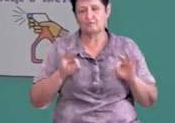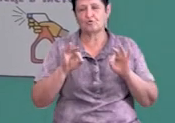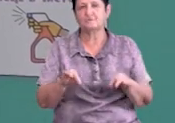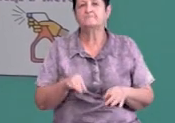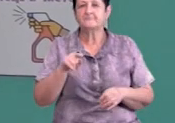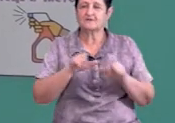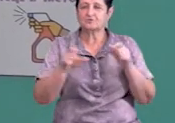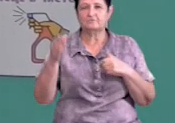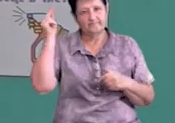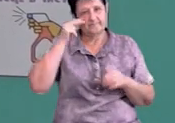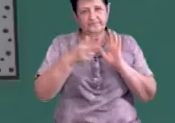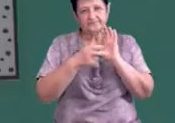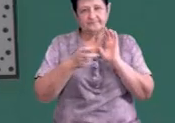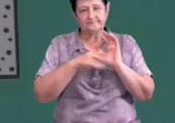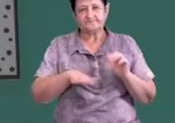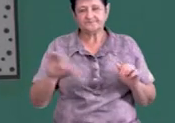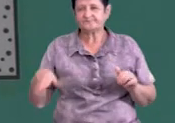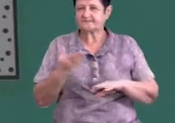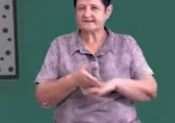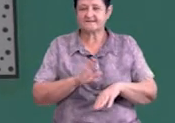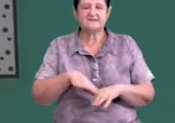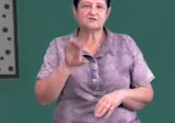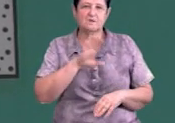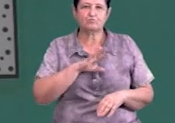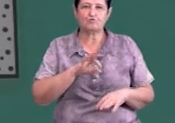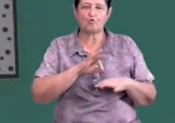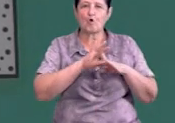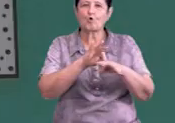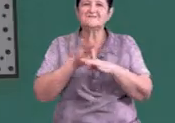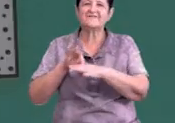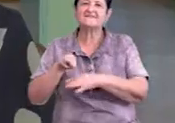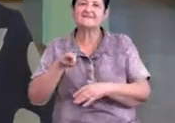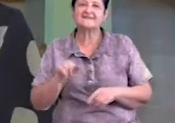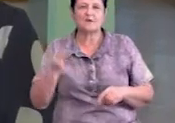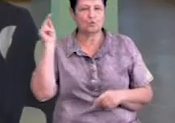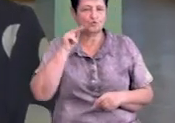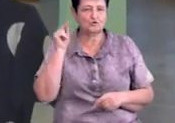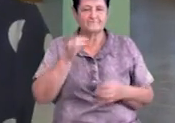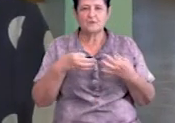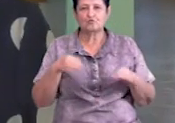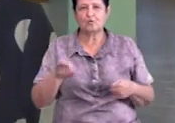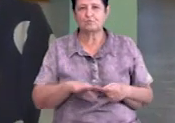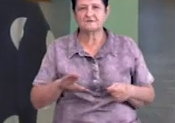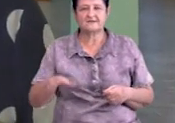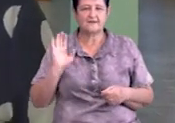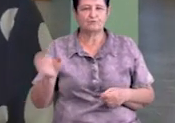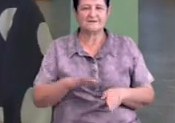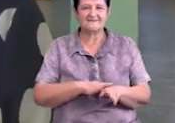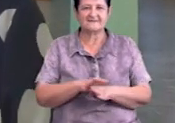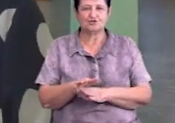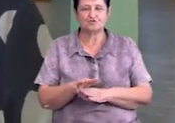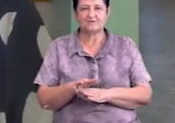навчаються понад 800 дітей. Найскладніше було розвести учнів, каже Віта Лисенко. Допуск дітей буде здійснюватися